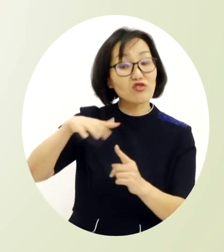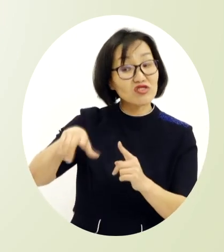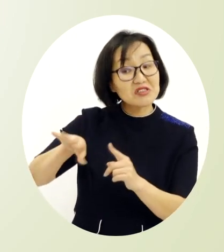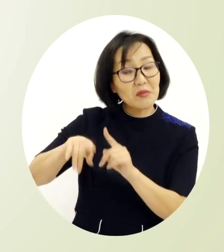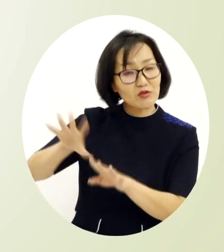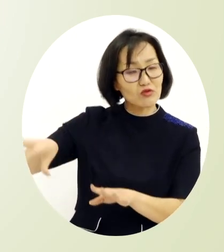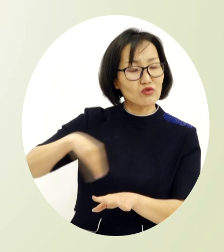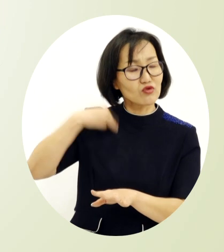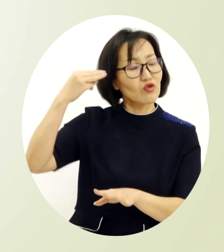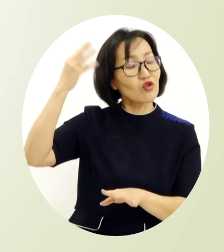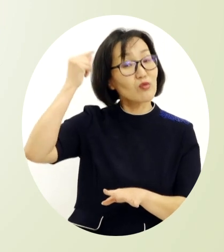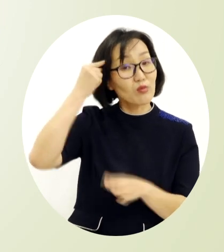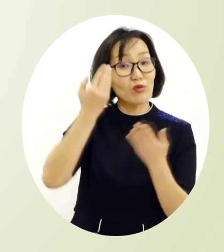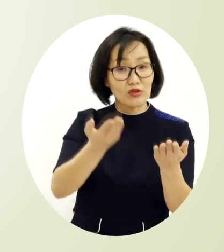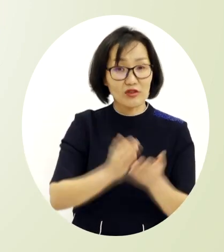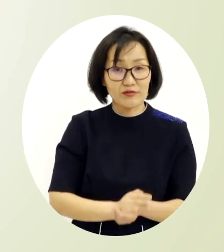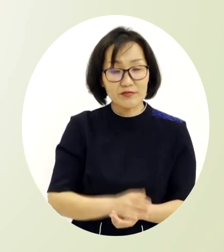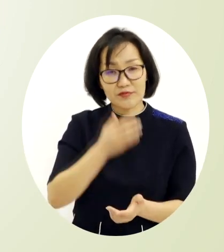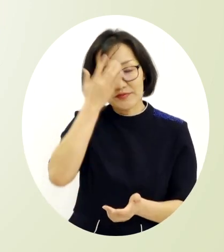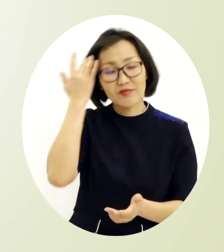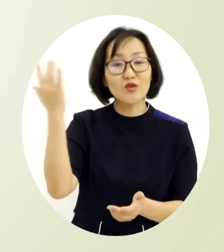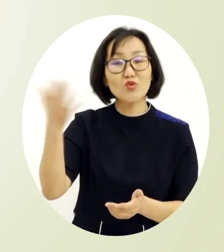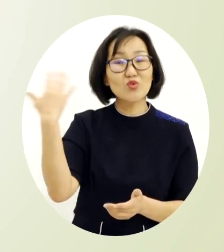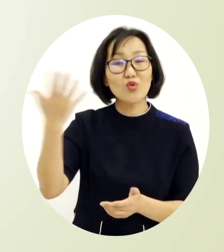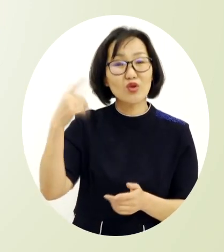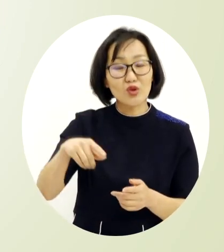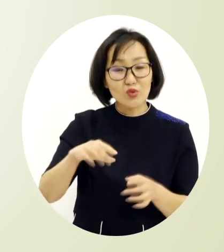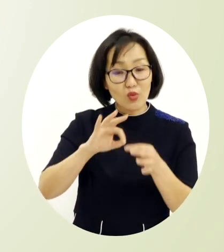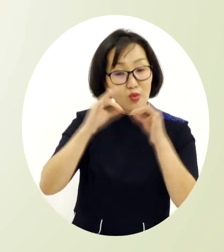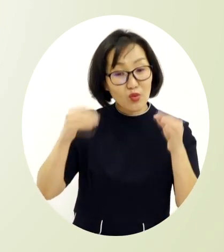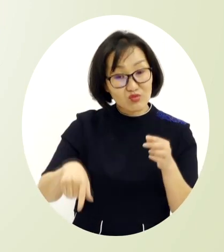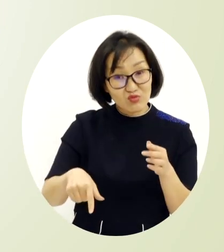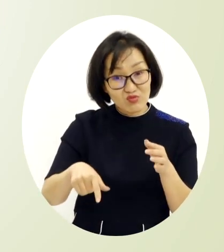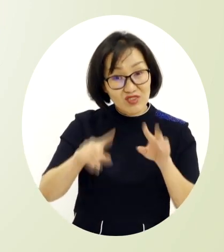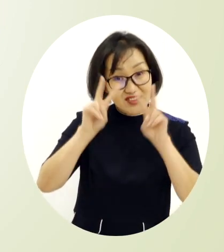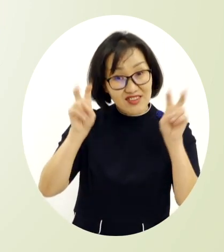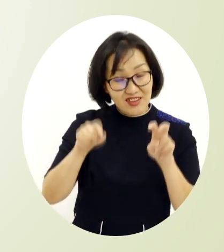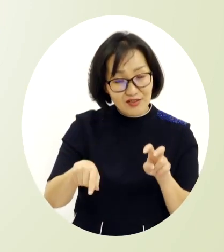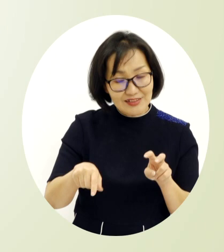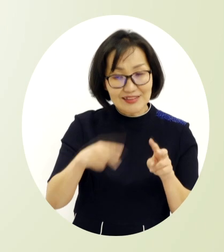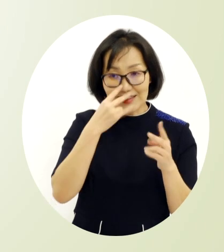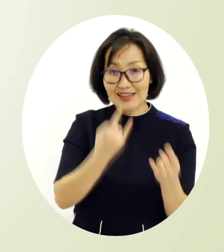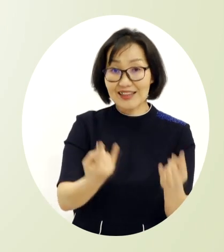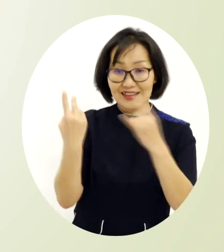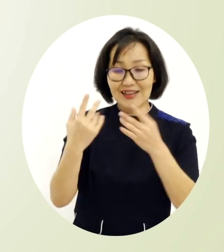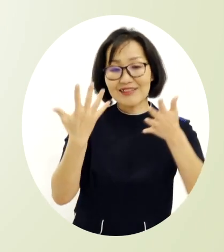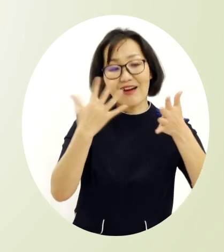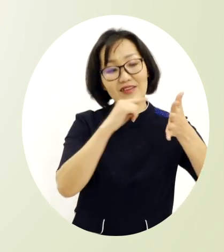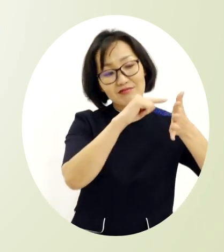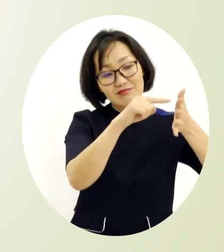төсөөлөн бодно. За, шуург өгүүлэлг маань дэлгэцэнд анхаарлаа хандуулаарай. Нийт 5 хэсгээс бүрдсэн